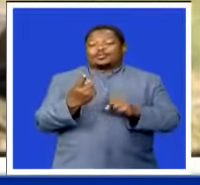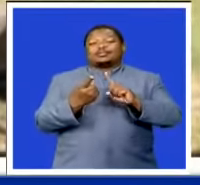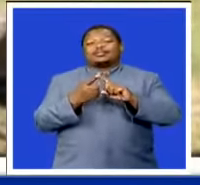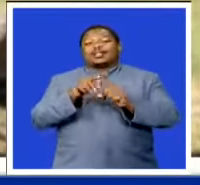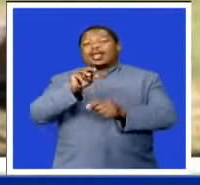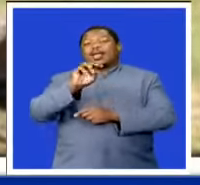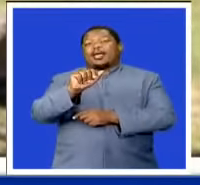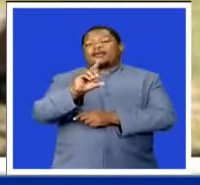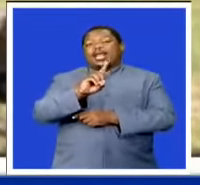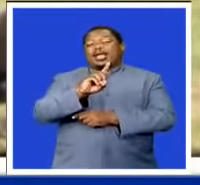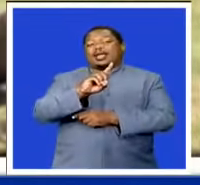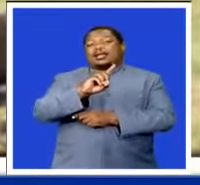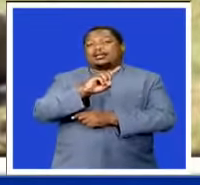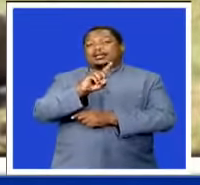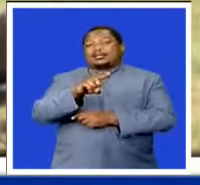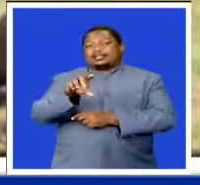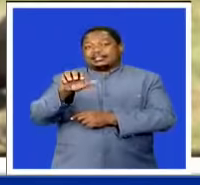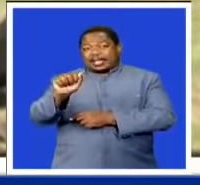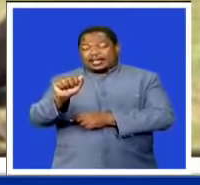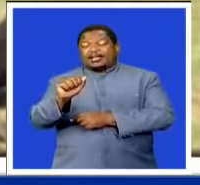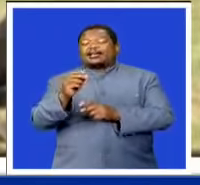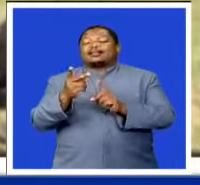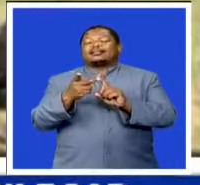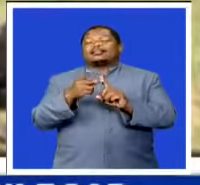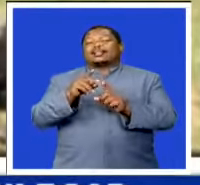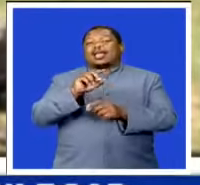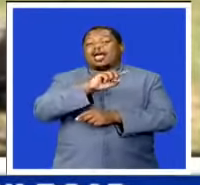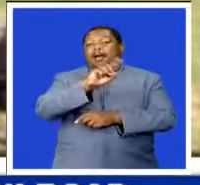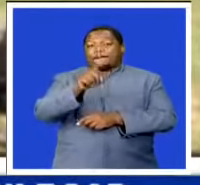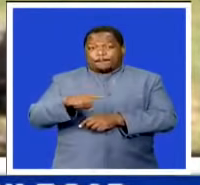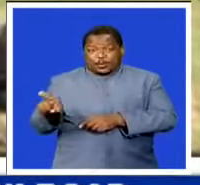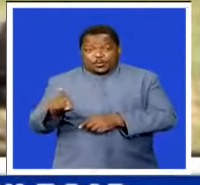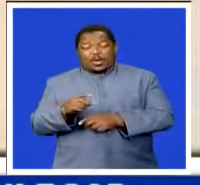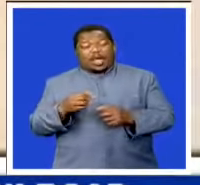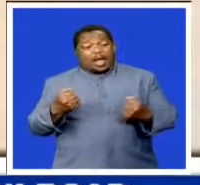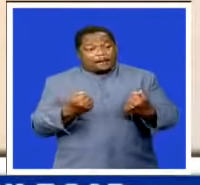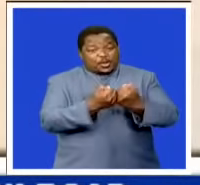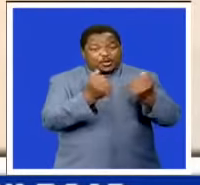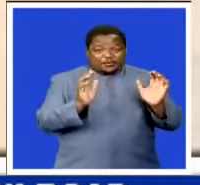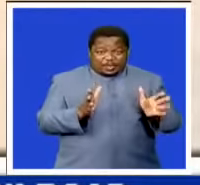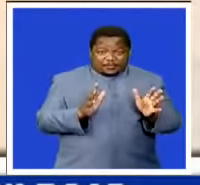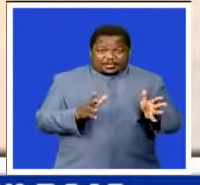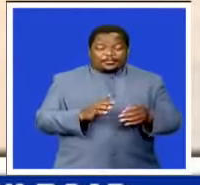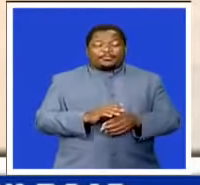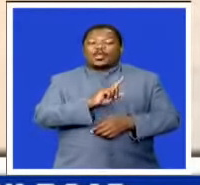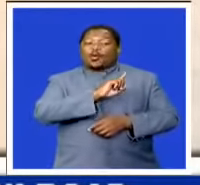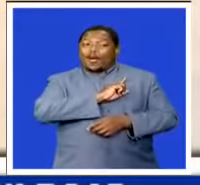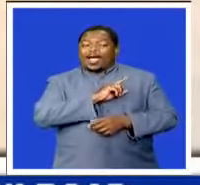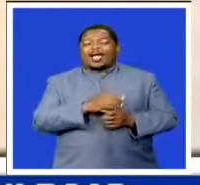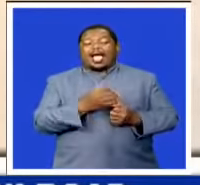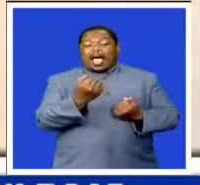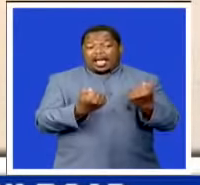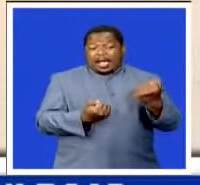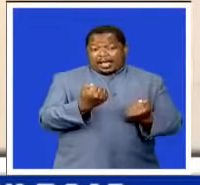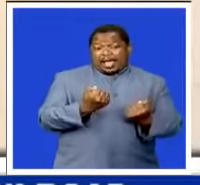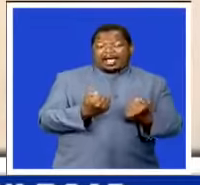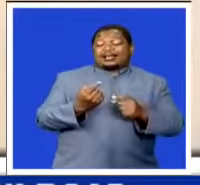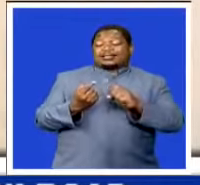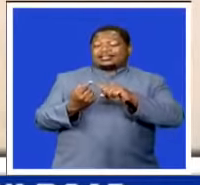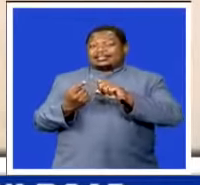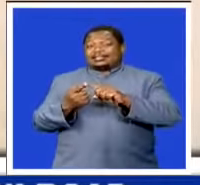weMazda athi wenqa emaloli atithele etikwale namoto yeAstra. Nalifika ke libandla eTindzaba likhanze